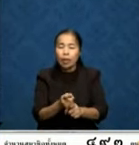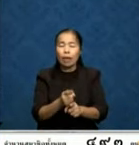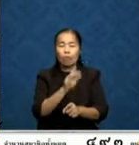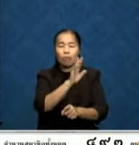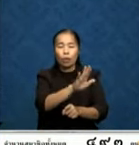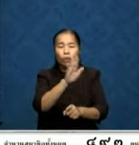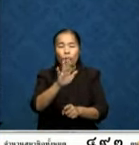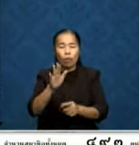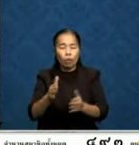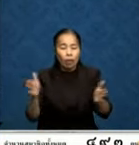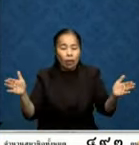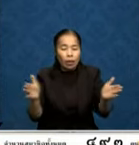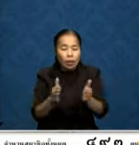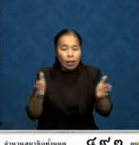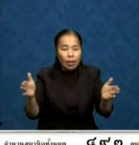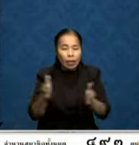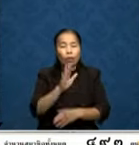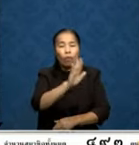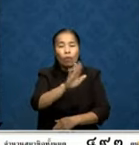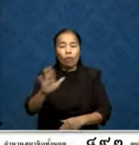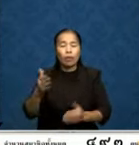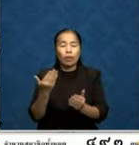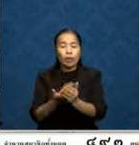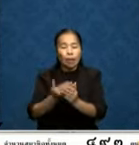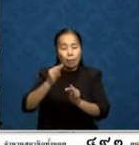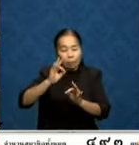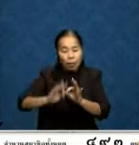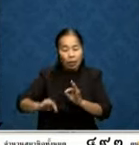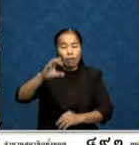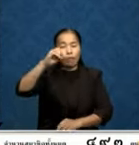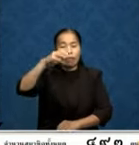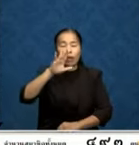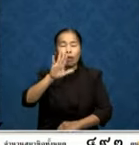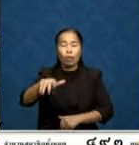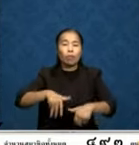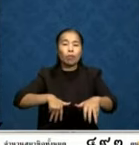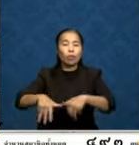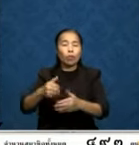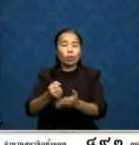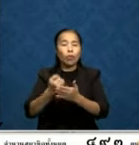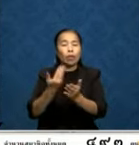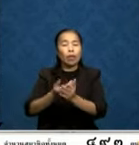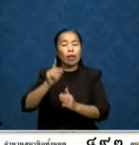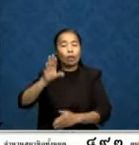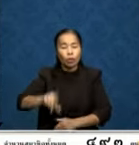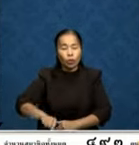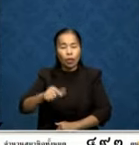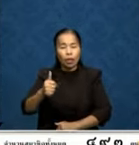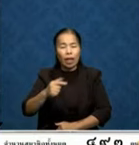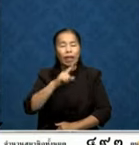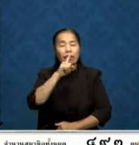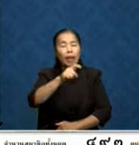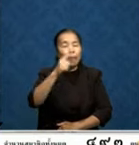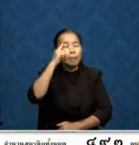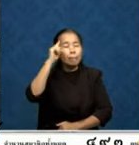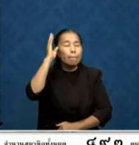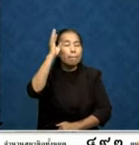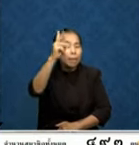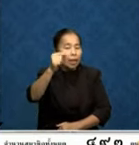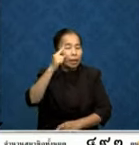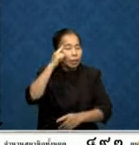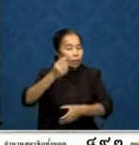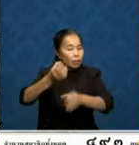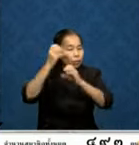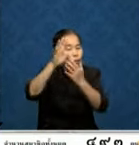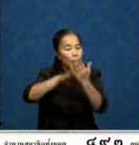มนะครับมันก็จะเป็นการลดต้นทุนของค่าไฟให้กับประชาชนได้ด้วยคำถามก็คือเมื่อไหร่ท่านจะทบทวนกฎระเบียบที่เกี่ยวข้องตรงนี้บ้าง